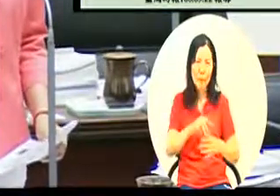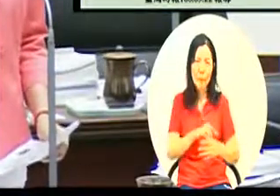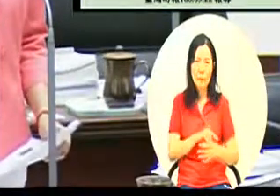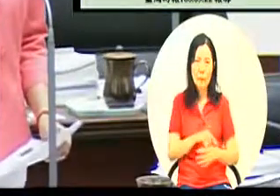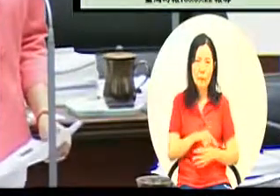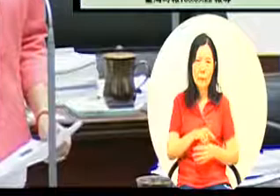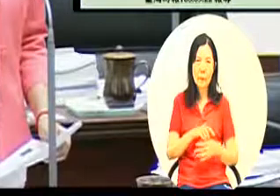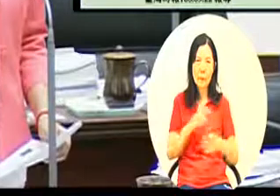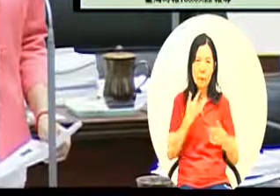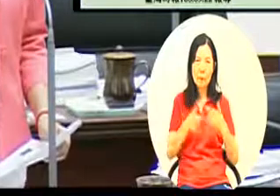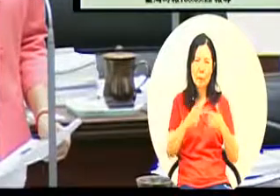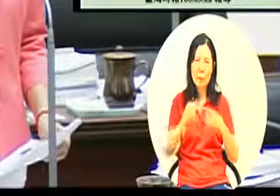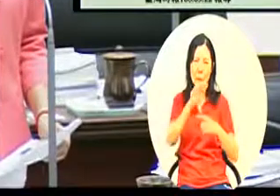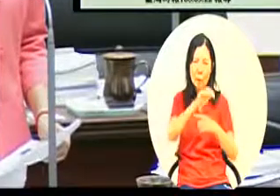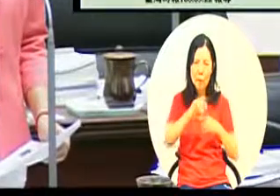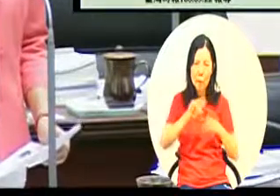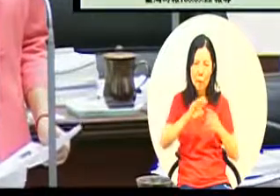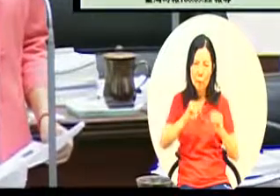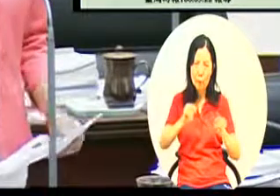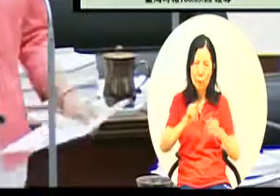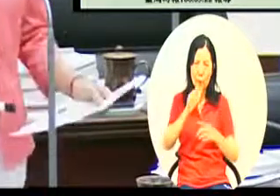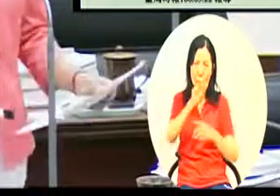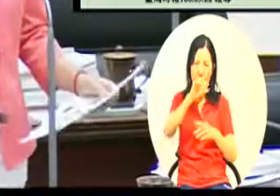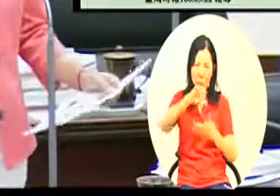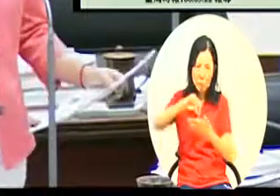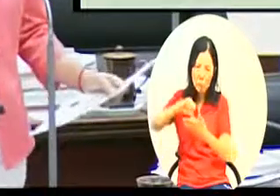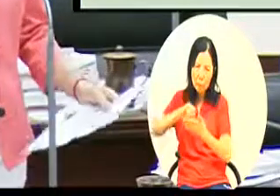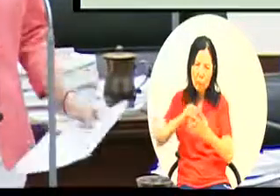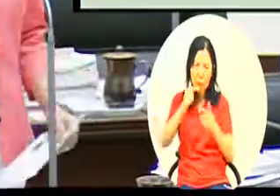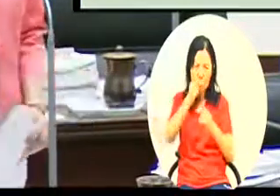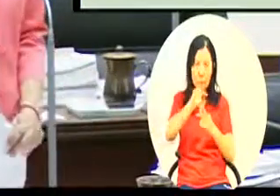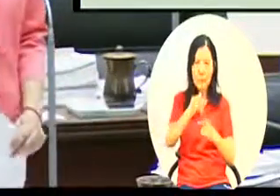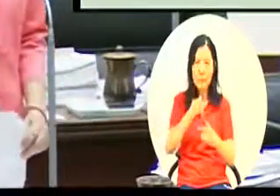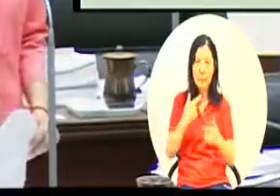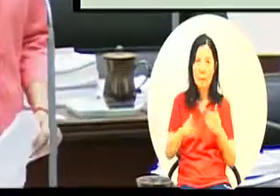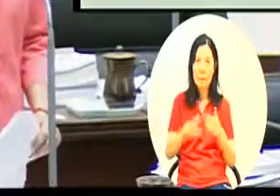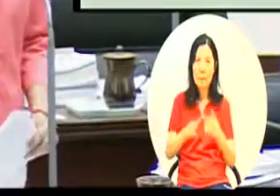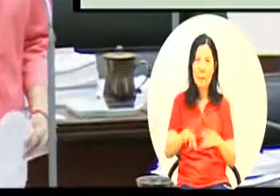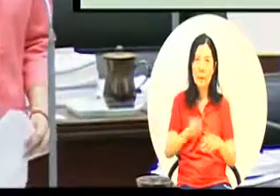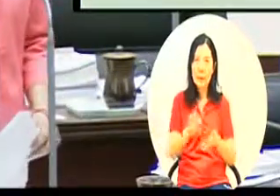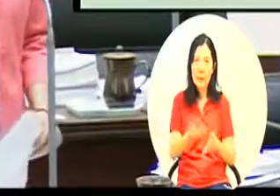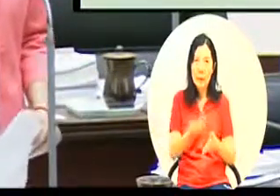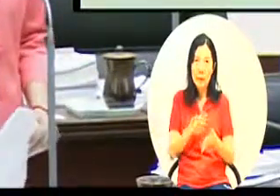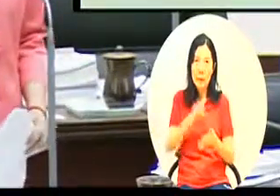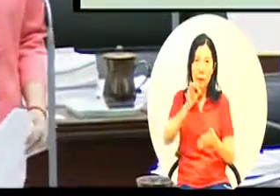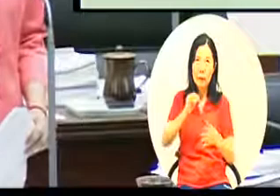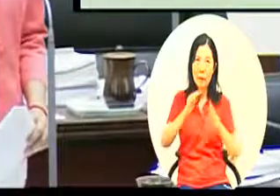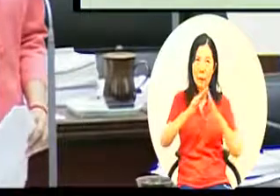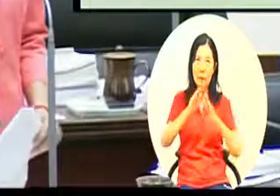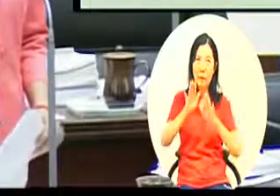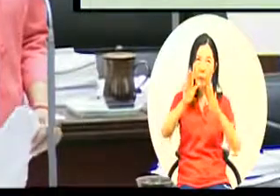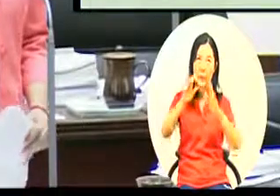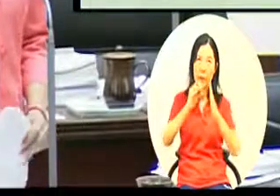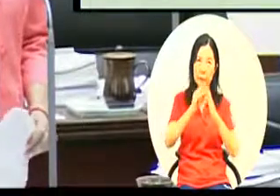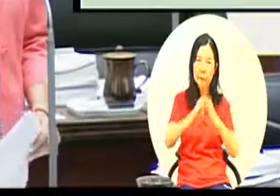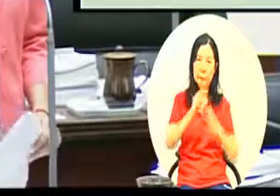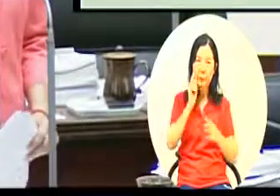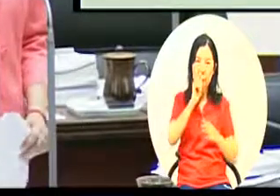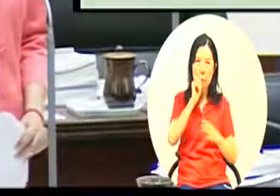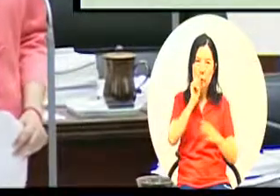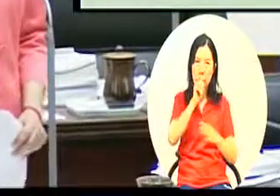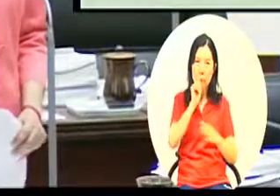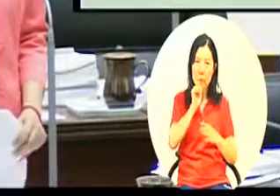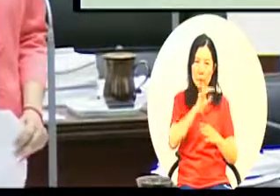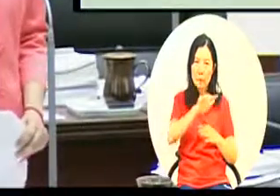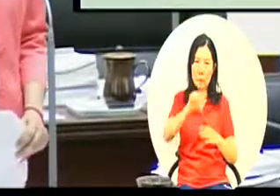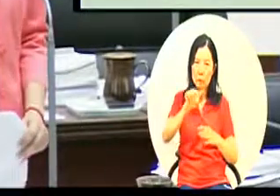的不符合农地农用的一个标准，哈。那我刚提到了呢，我们都发局这边呢，那那废弃物回收